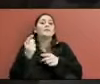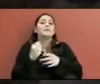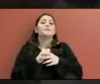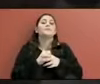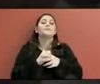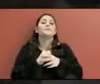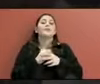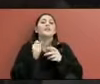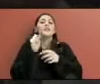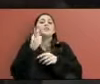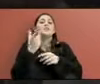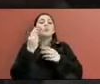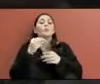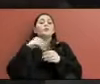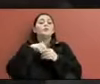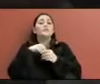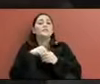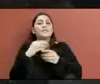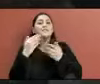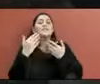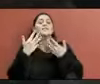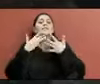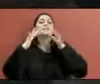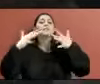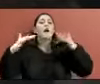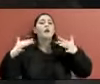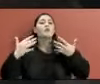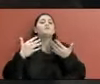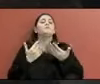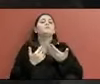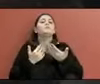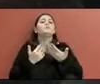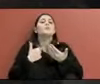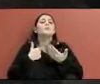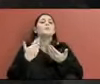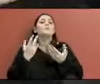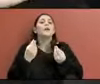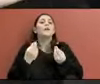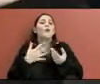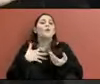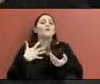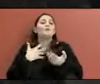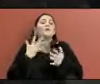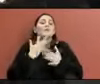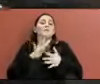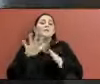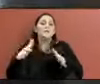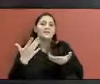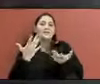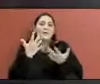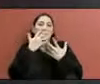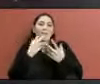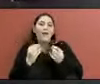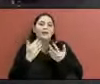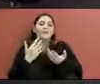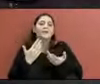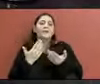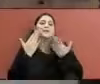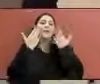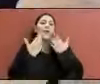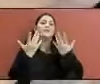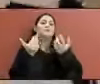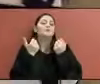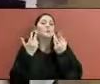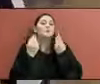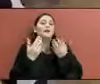için sahilde dolaşmak benim ne kadar hoşuma gidiyorsa bizim öyle de, tahmin ediyorum sizin de hoşunuza gidiyor. Evet.